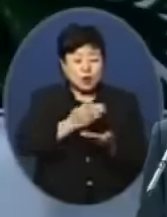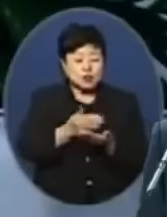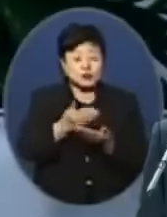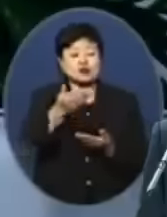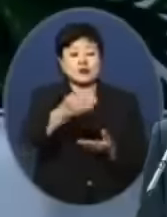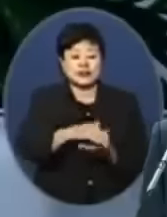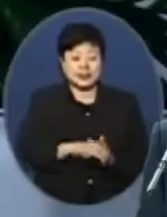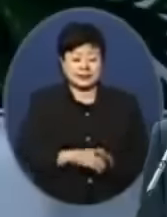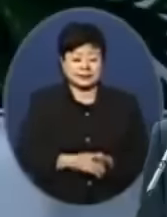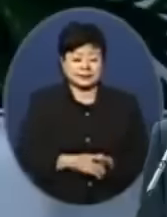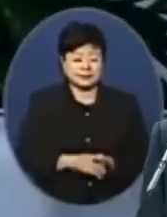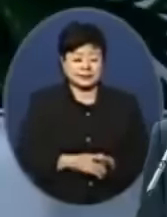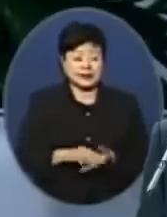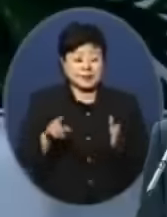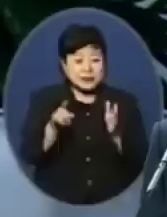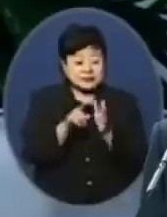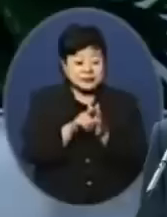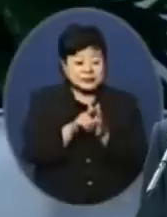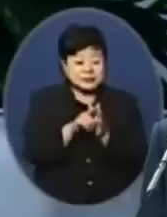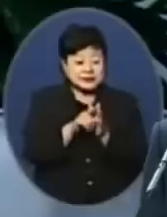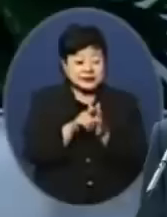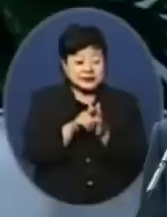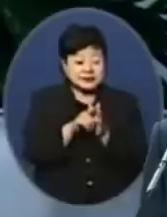것입니다. 믿음은